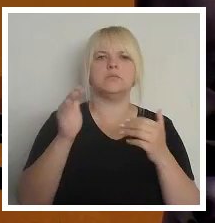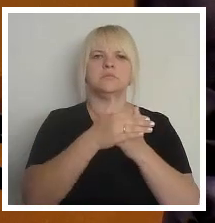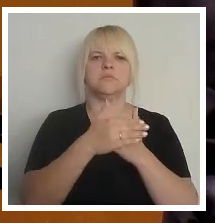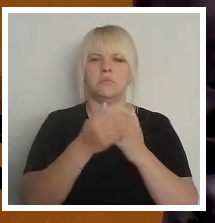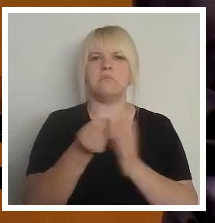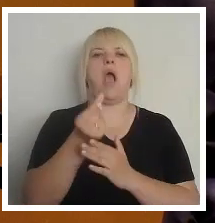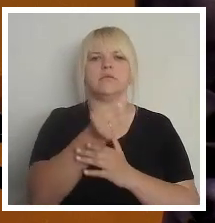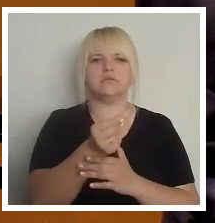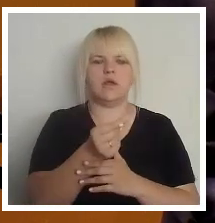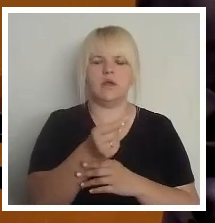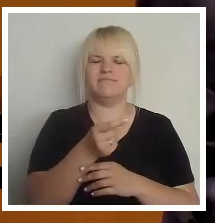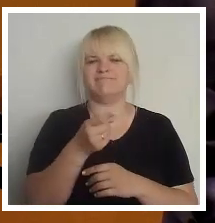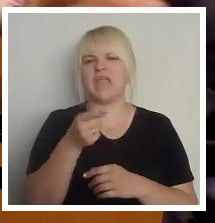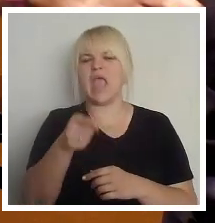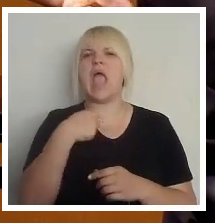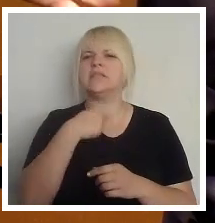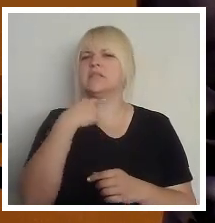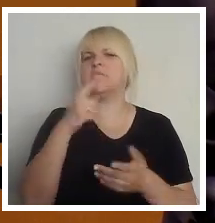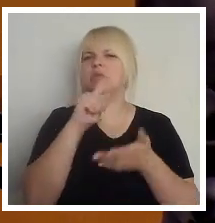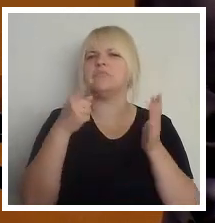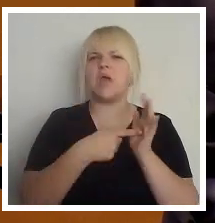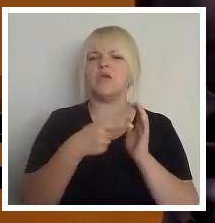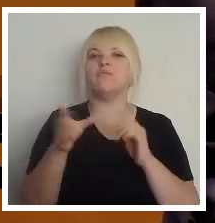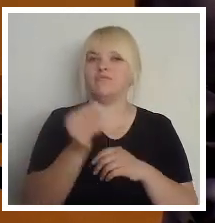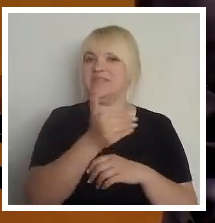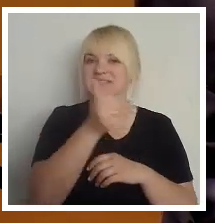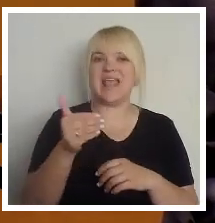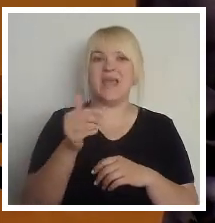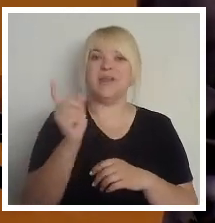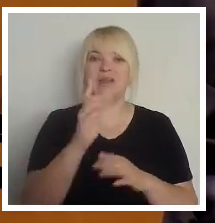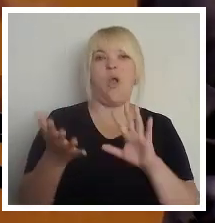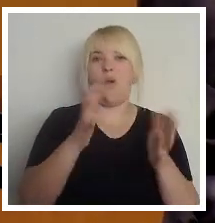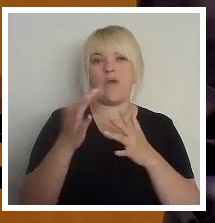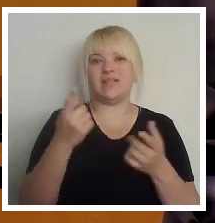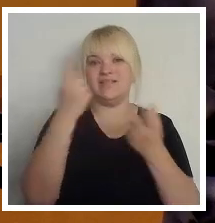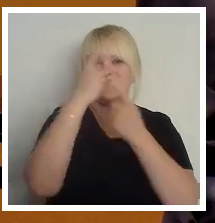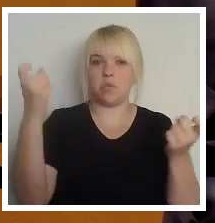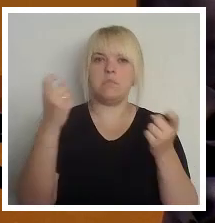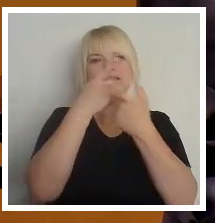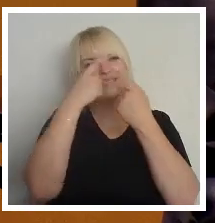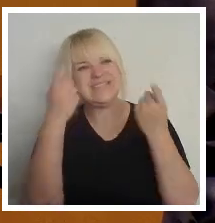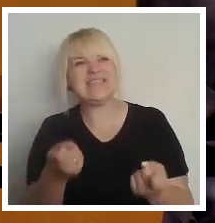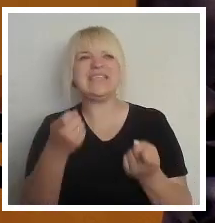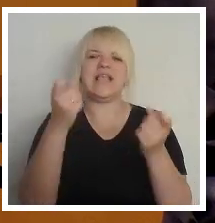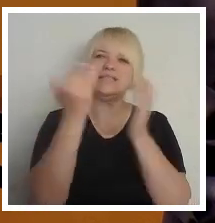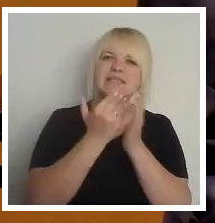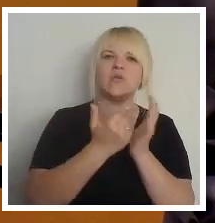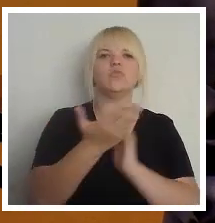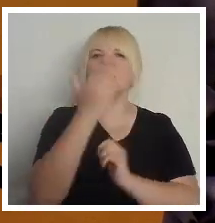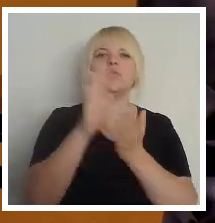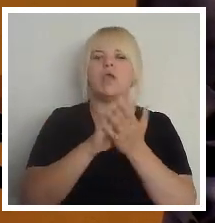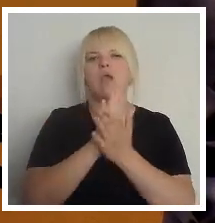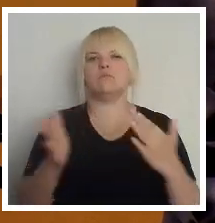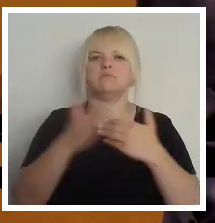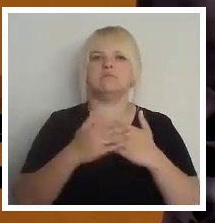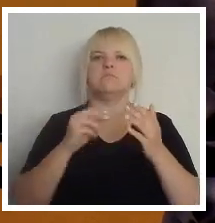tad es gribētu pajautāt jums visiem, vai ir kaut kāda informācija, ziņas vai saturs, ko jūs nekad neliktu aiz